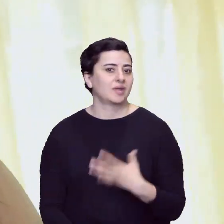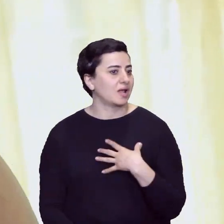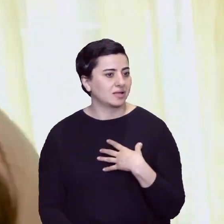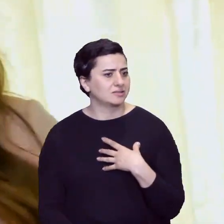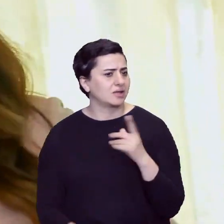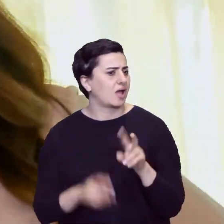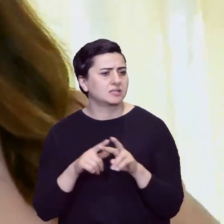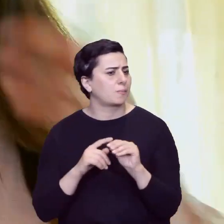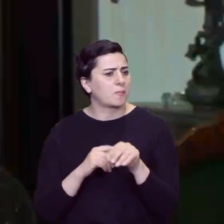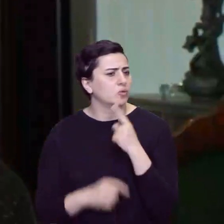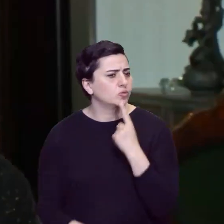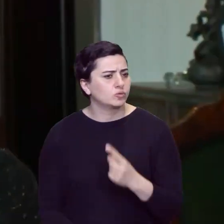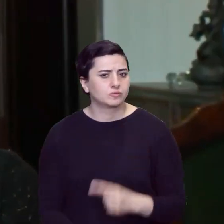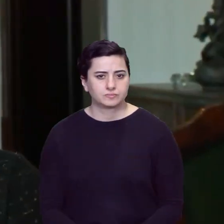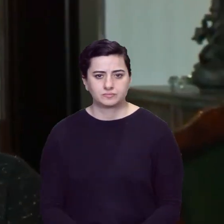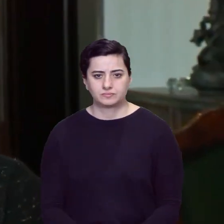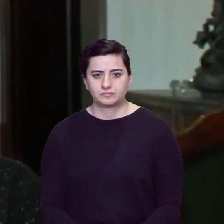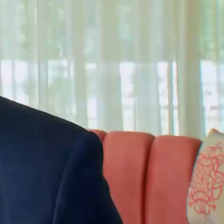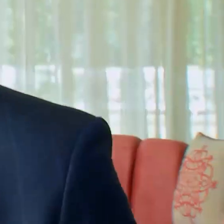Halacığım Asya diyordun.